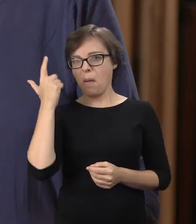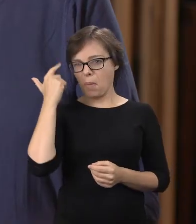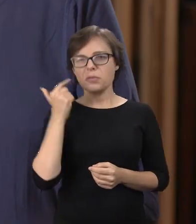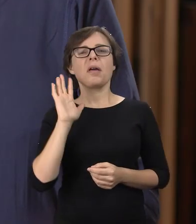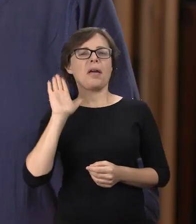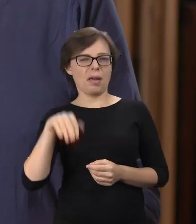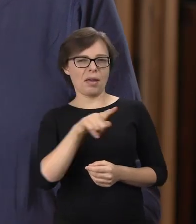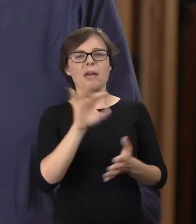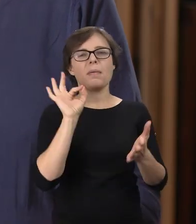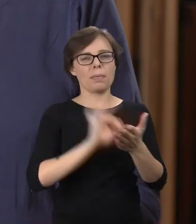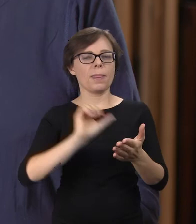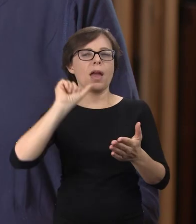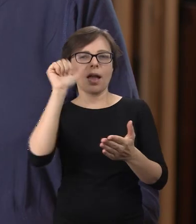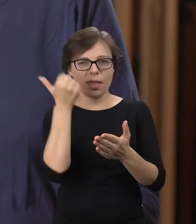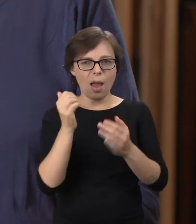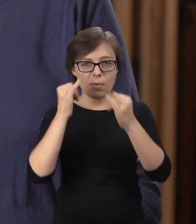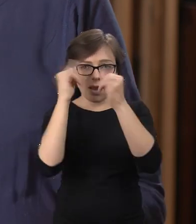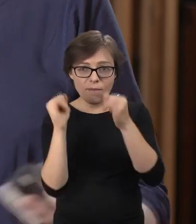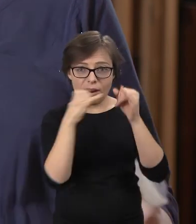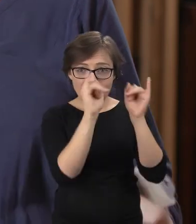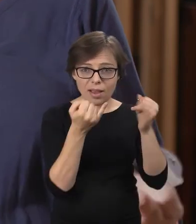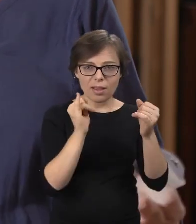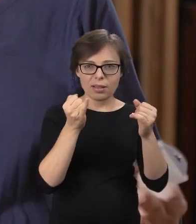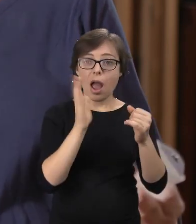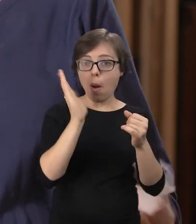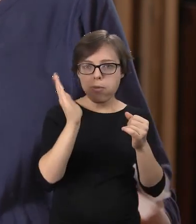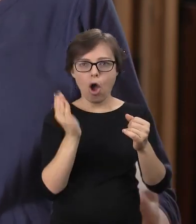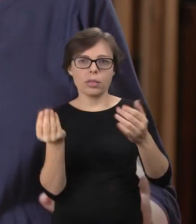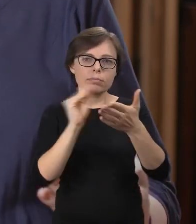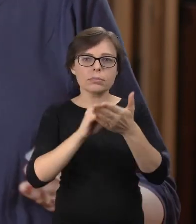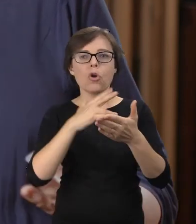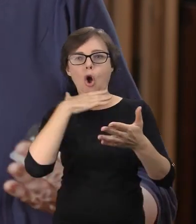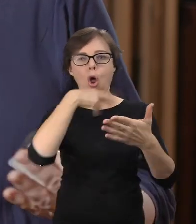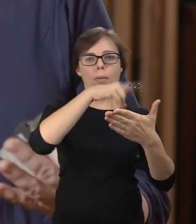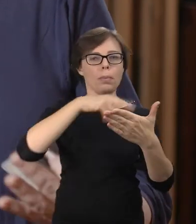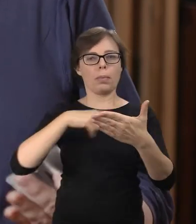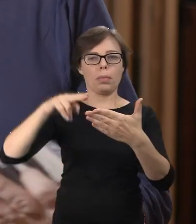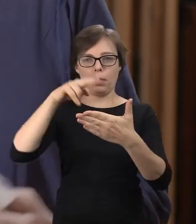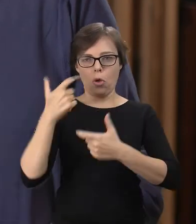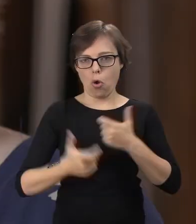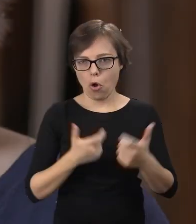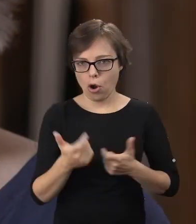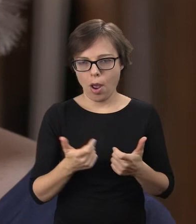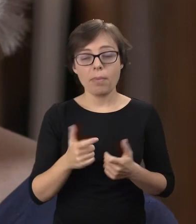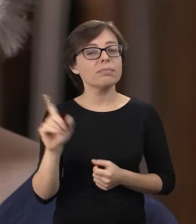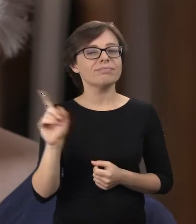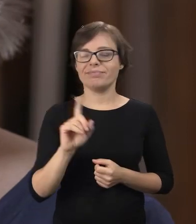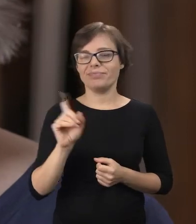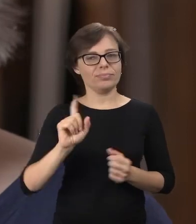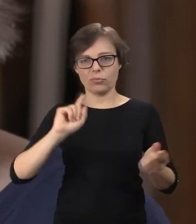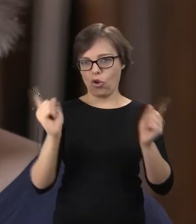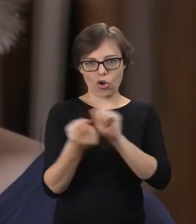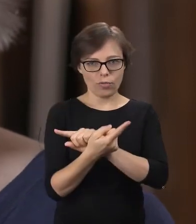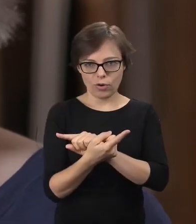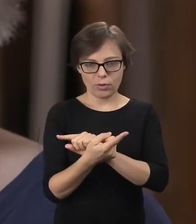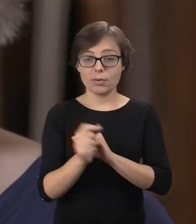wiedząc, myśleć, o tak, naprzód się rysuje tą całą konstrukcję piórkiem, a potem się ją podmalowuje pędzelkiem i akwarelą. Otóż